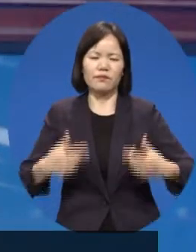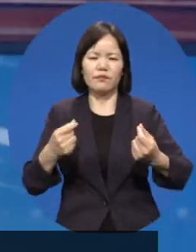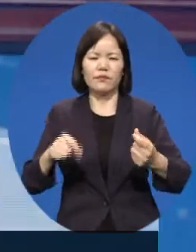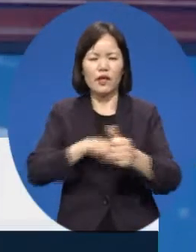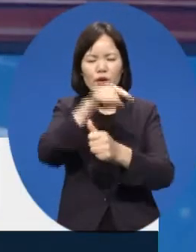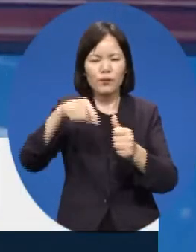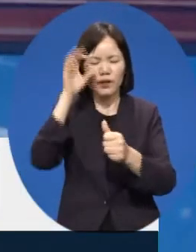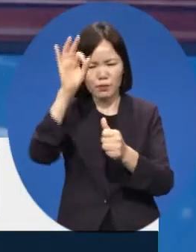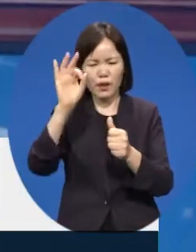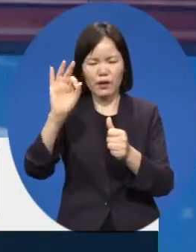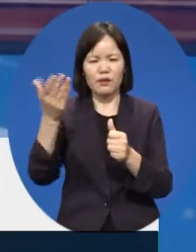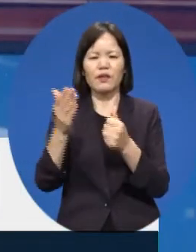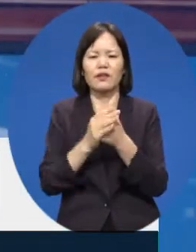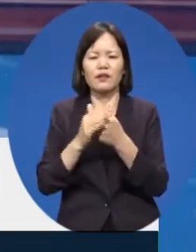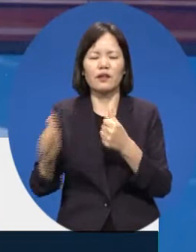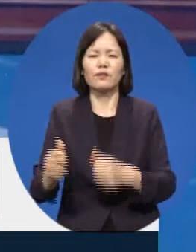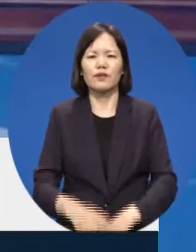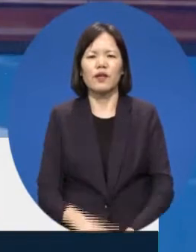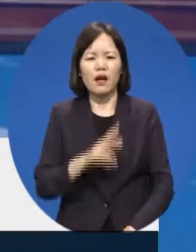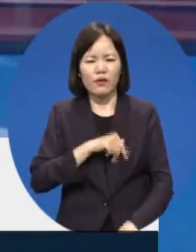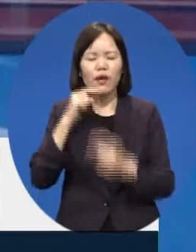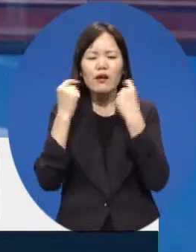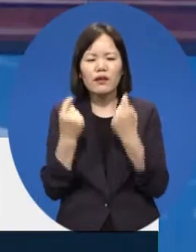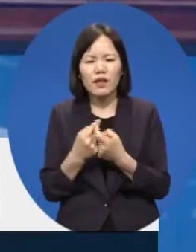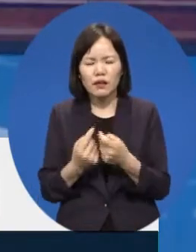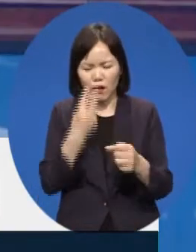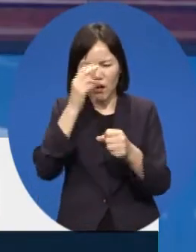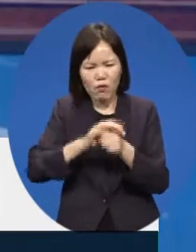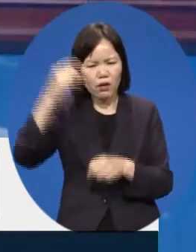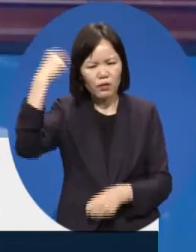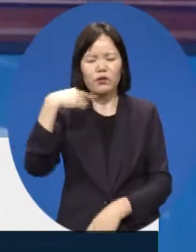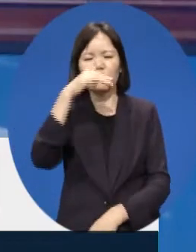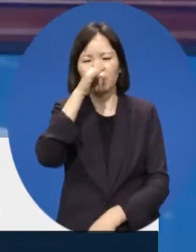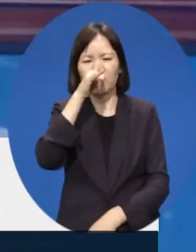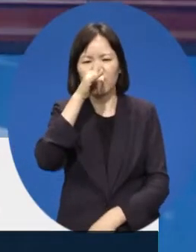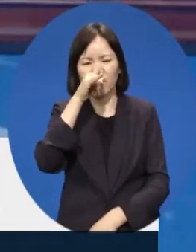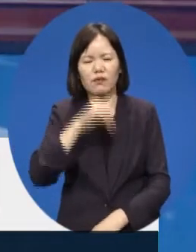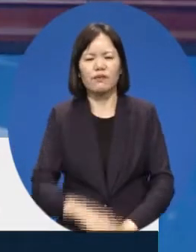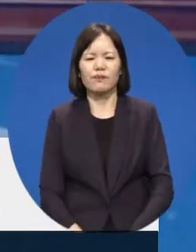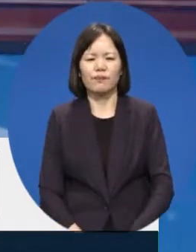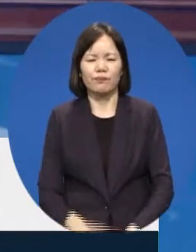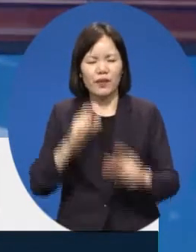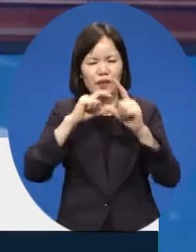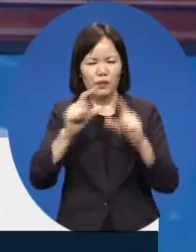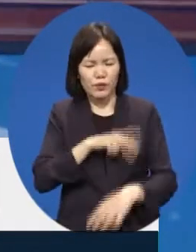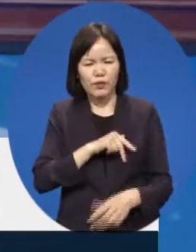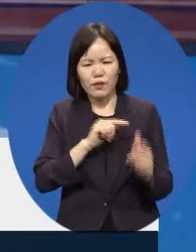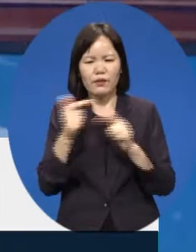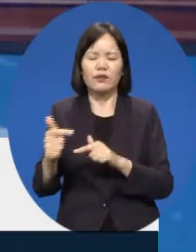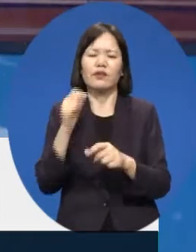여론을 생각해야 돼요 지금 물론 뭐 의원 개인들이 억울하게 느낄 수 있다고 저는 봐요 충분히 그리고 일부 원들의 사실 이미